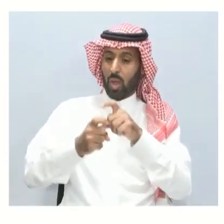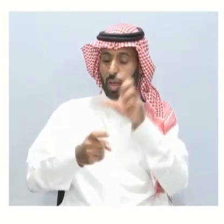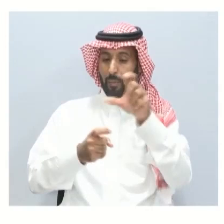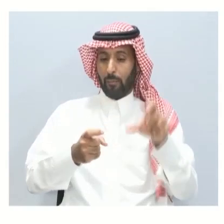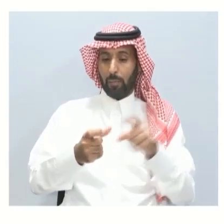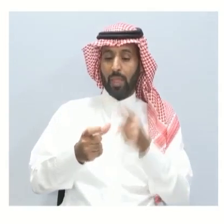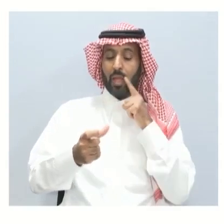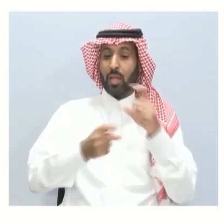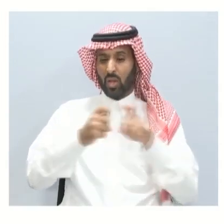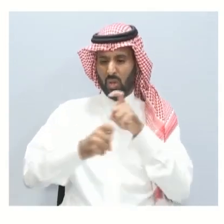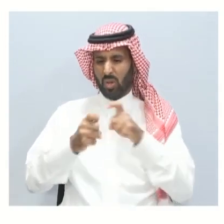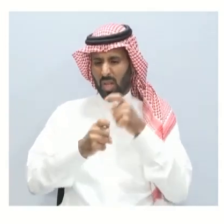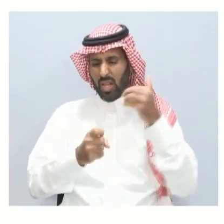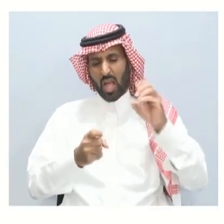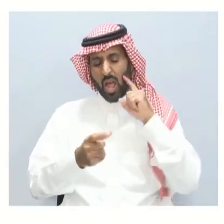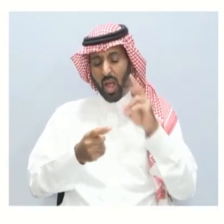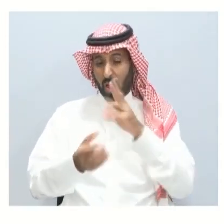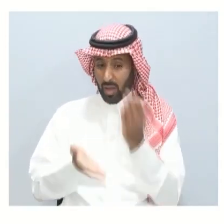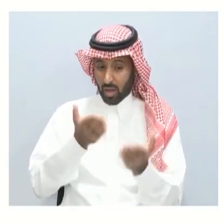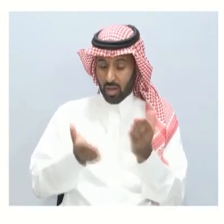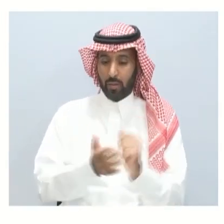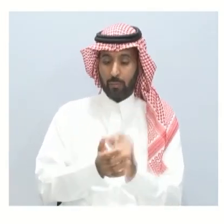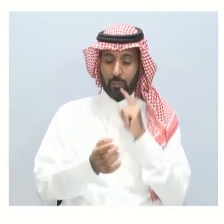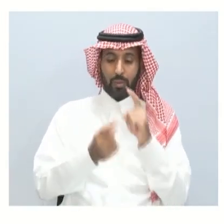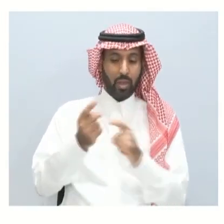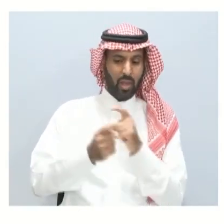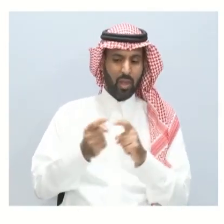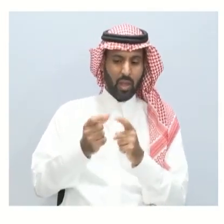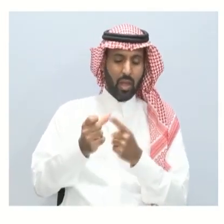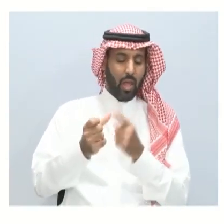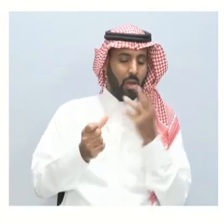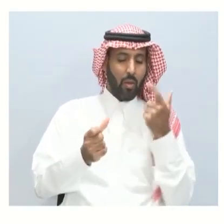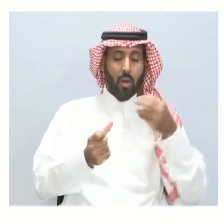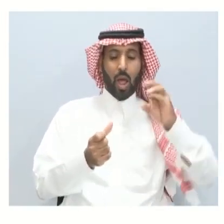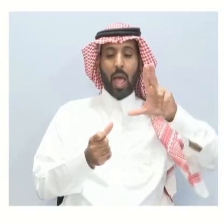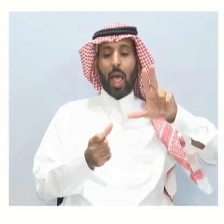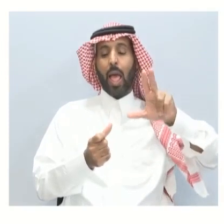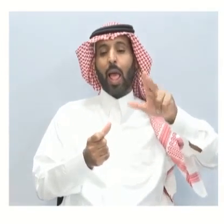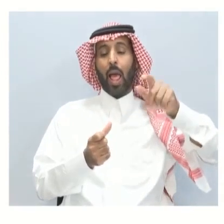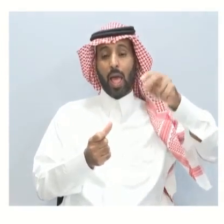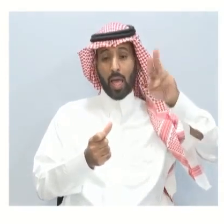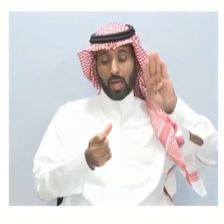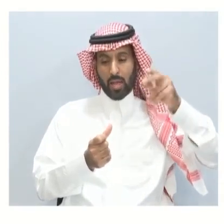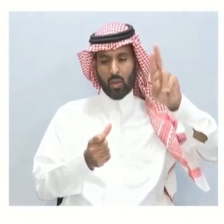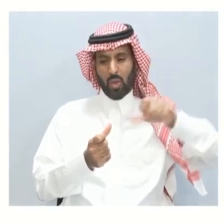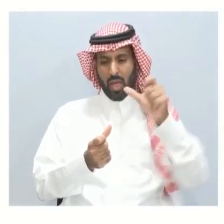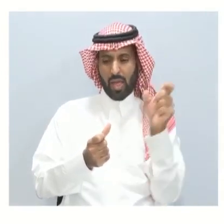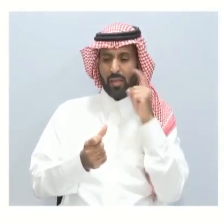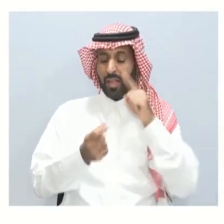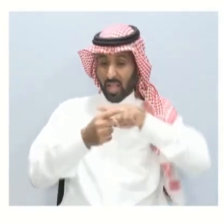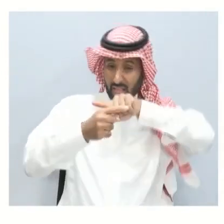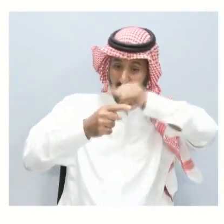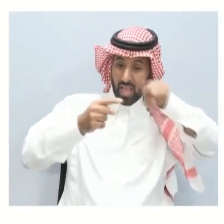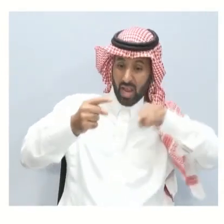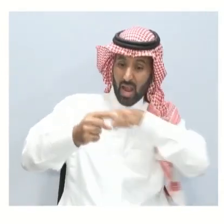الكترونات التكافؤ وتكلمنا عنها سابقا ما هي الكترونات التكافؤ ماذا يوجد في المدار الاخير